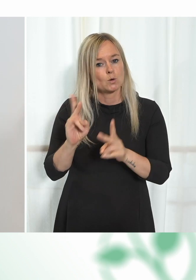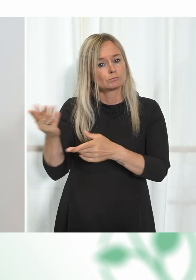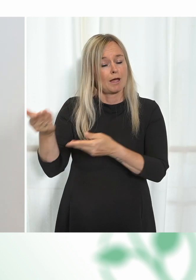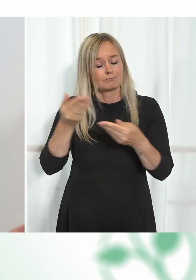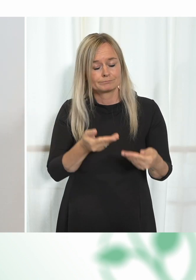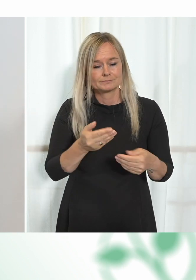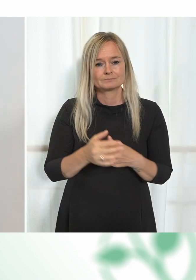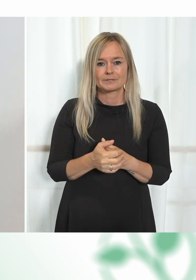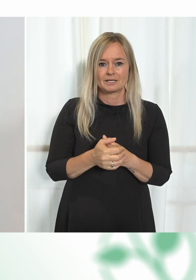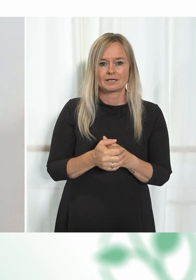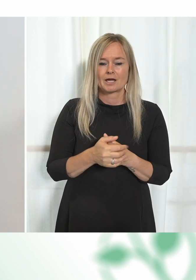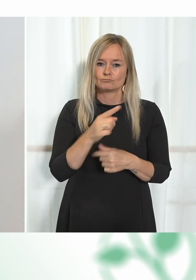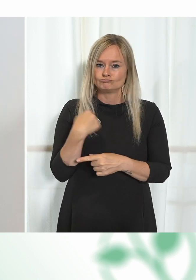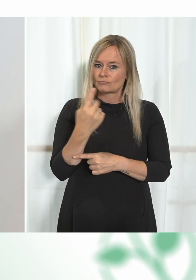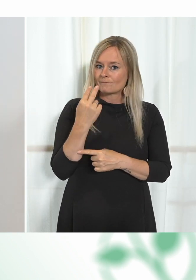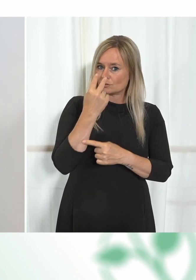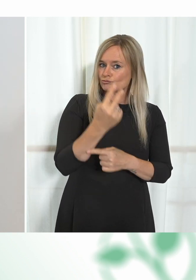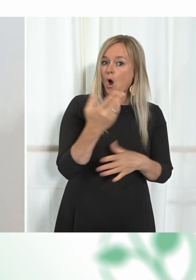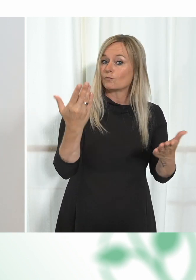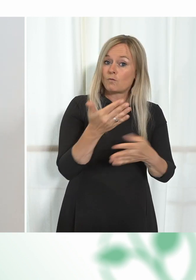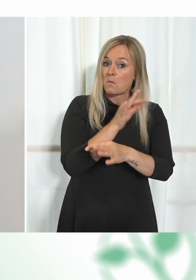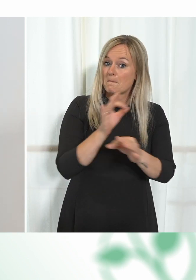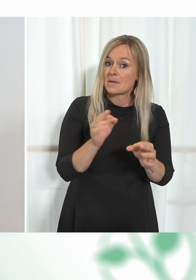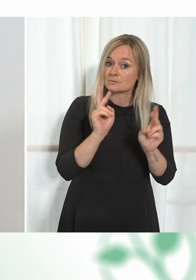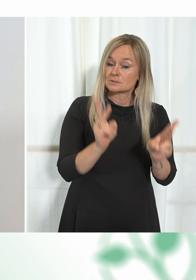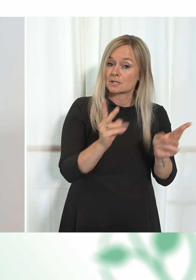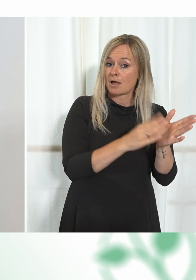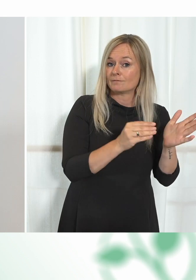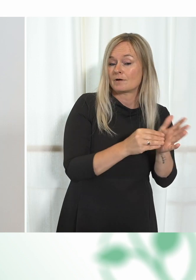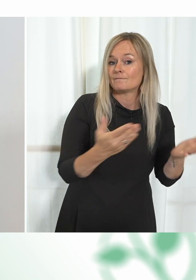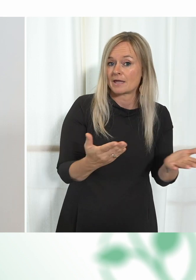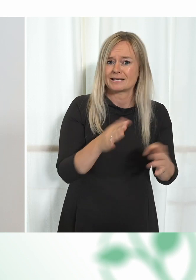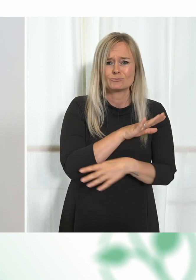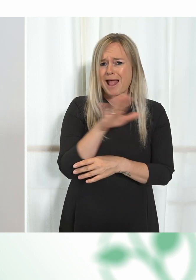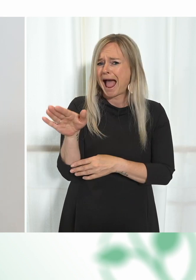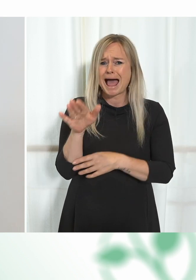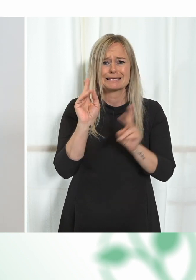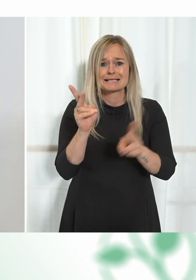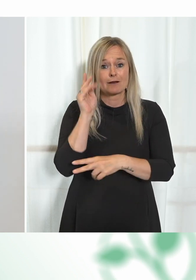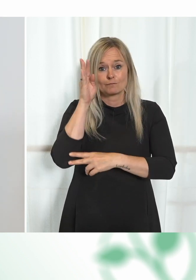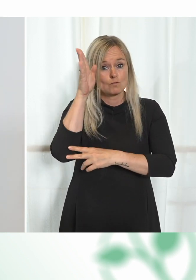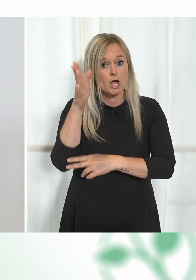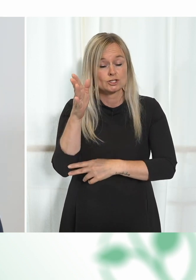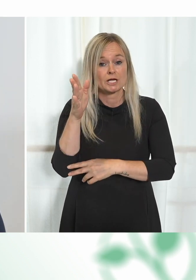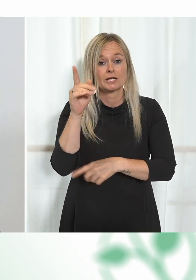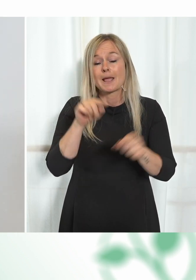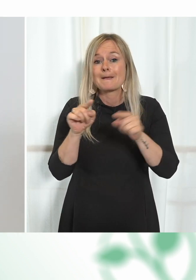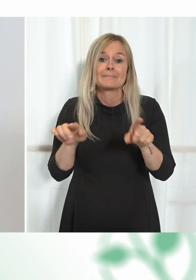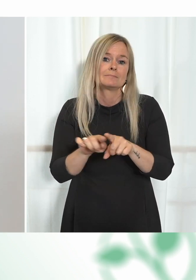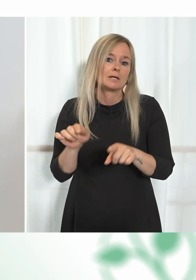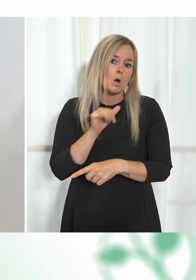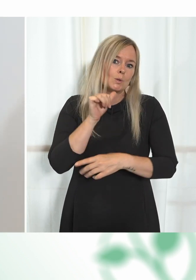schauen, wo passen die am besten. Also da ist für uns auch alles vorstellbar oder auch oft nicht.